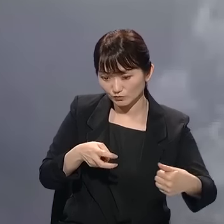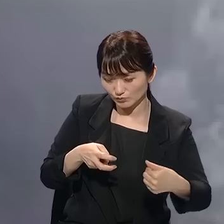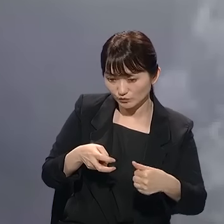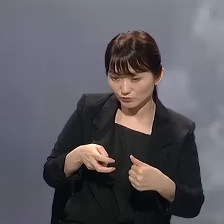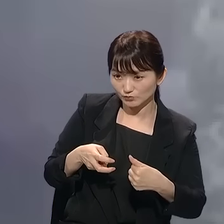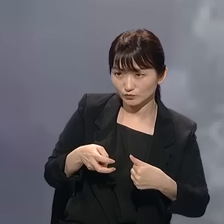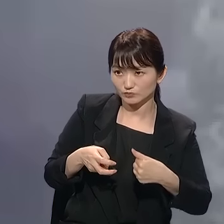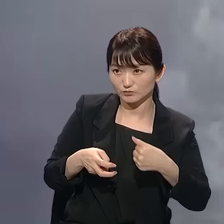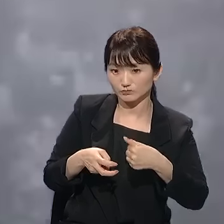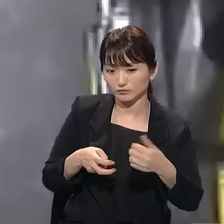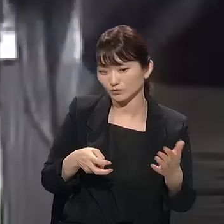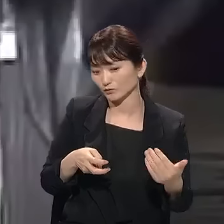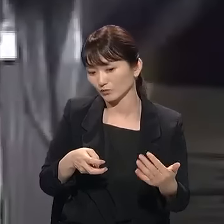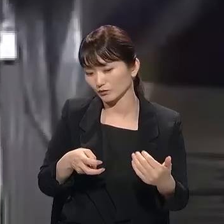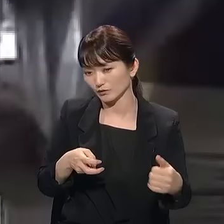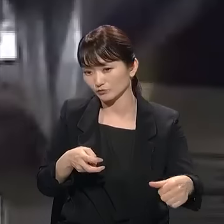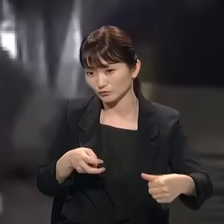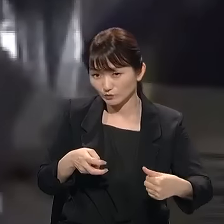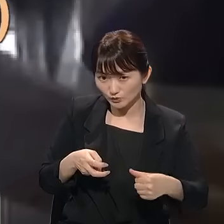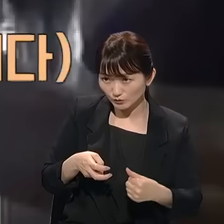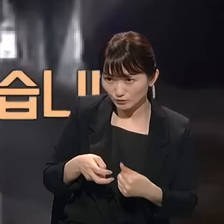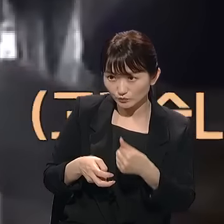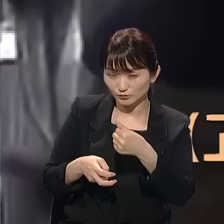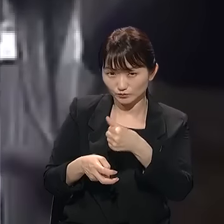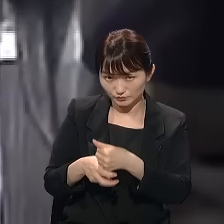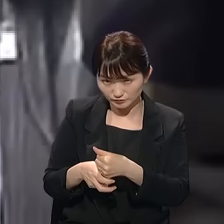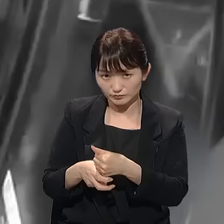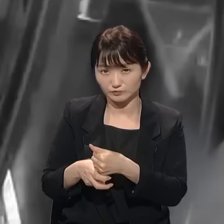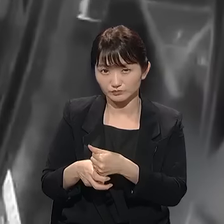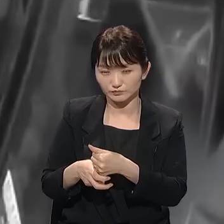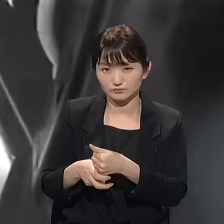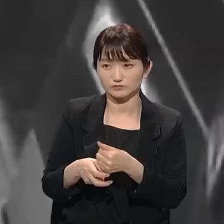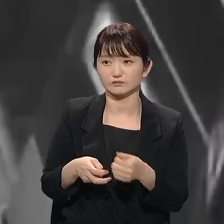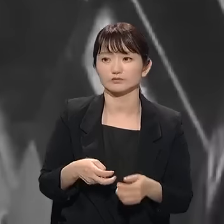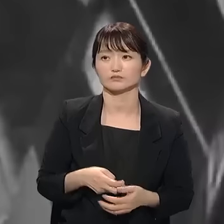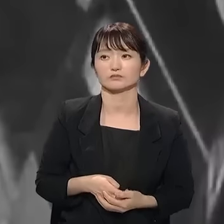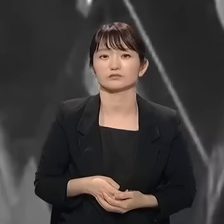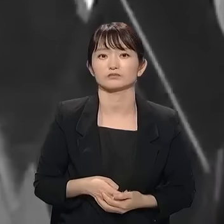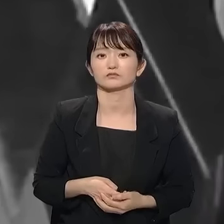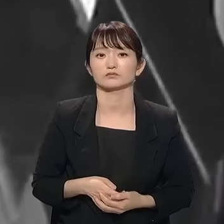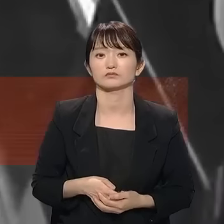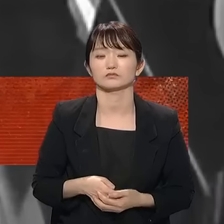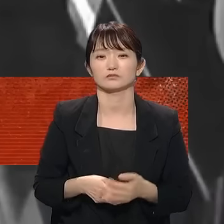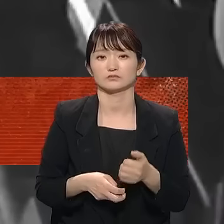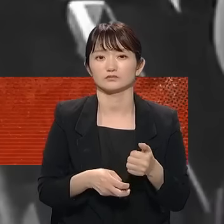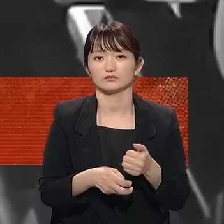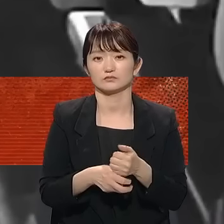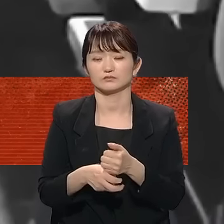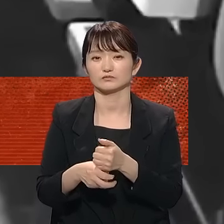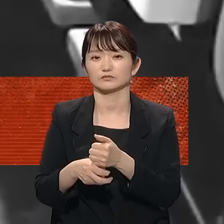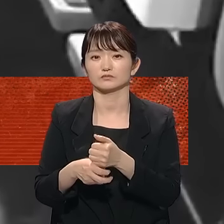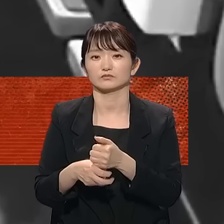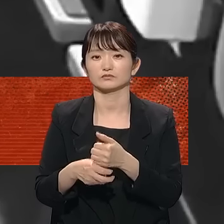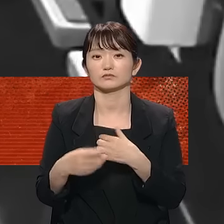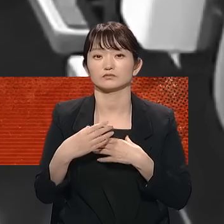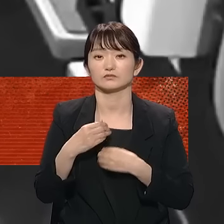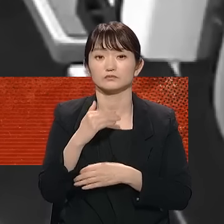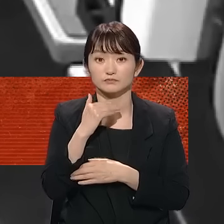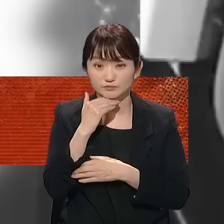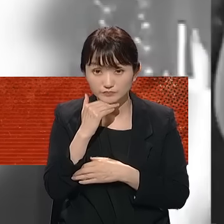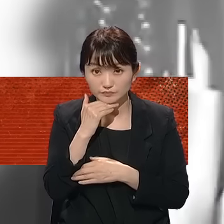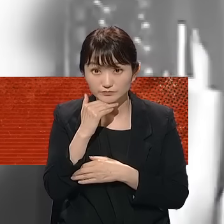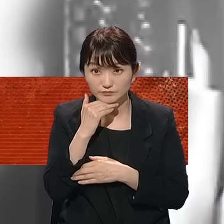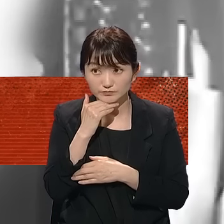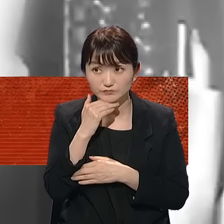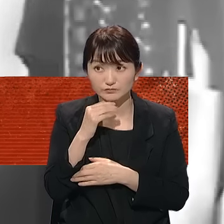발견한 기사가 손짓으로 불렀고요. 강아지도 한치의 망설임 없이 탑승을 합니다. 강아지가 안전하게 기다리는 동안 기사는 서둘러서